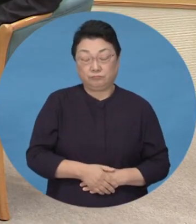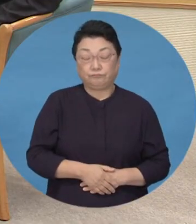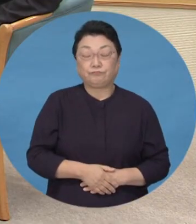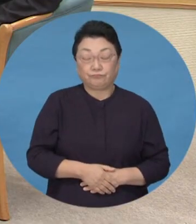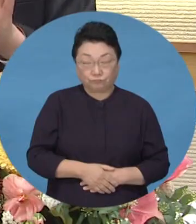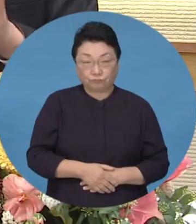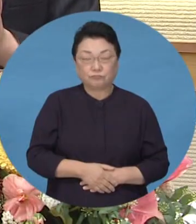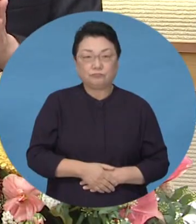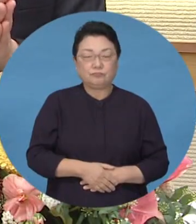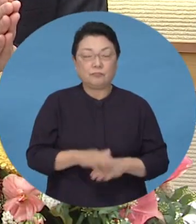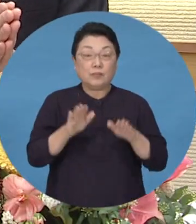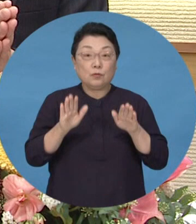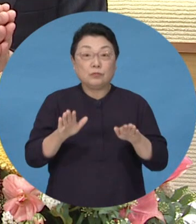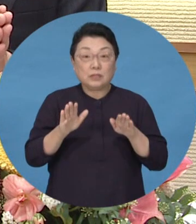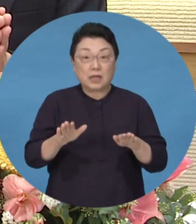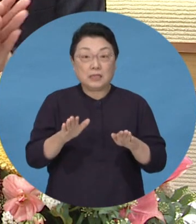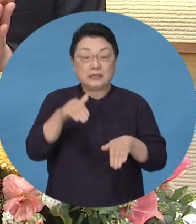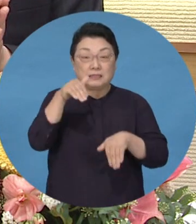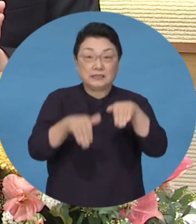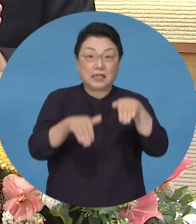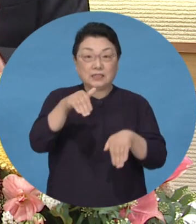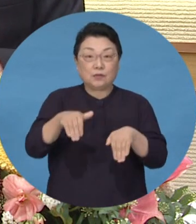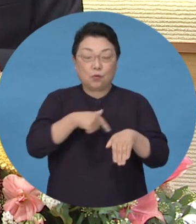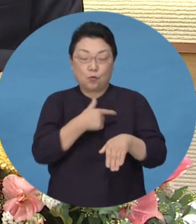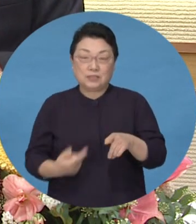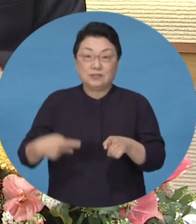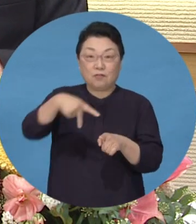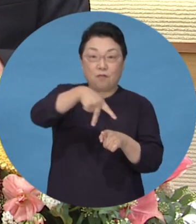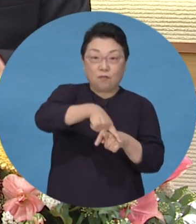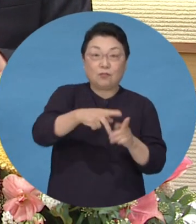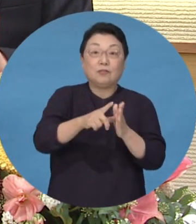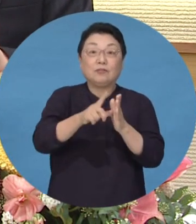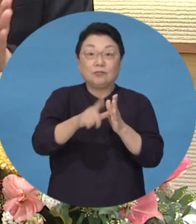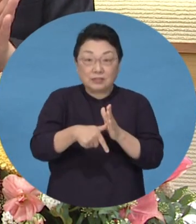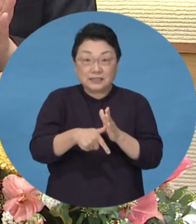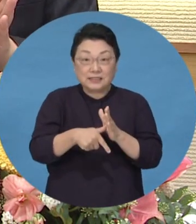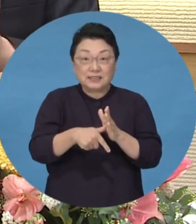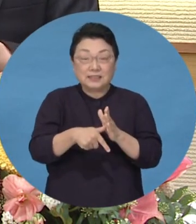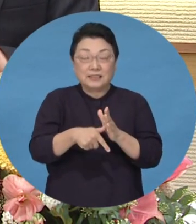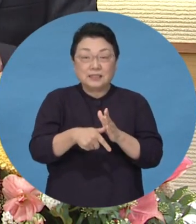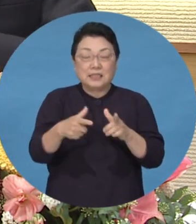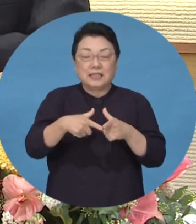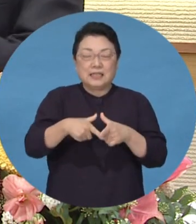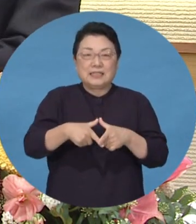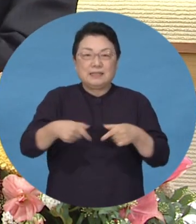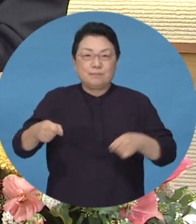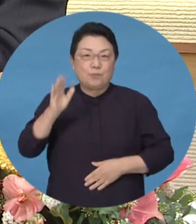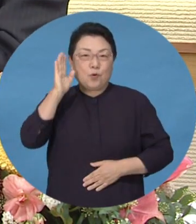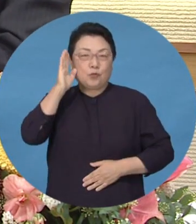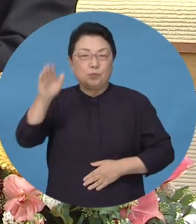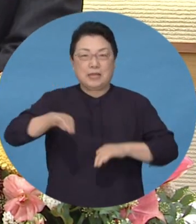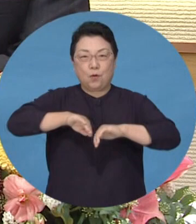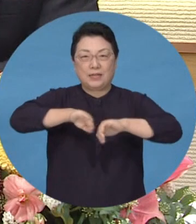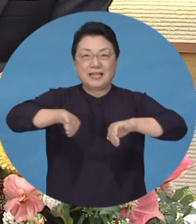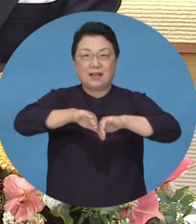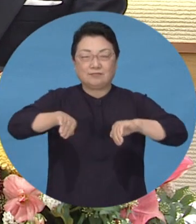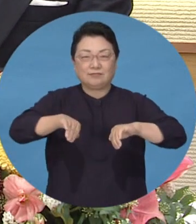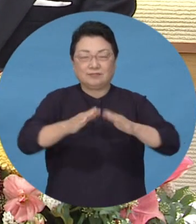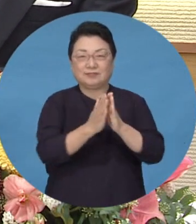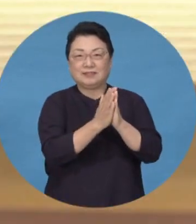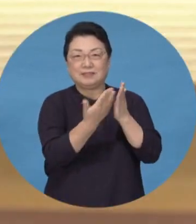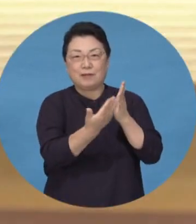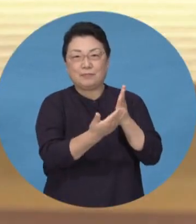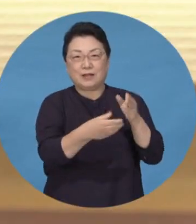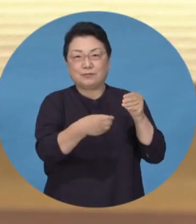知事ばその今回のその知事選立候補に際しましてはあの日本の未来を切り開くしまーここにありますように